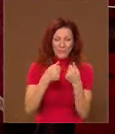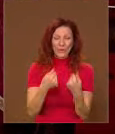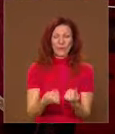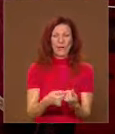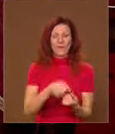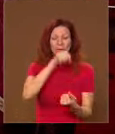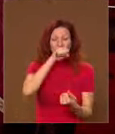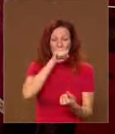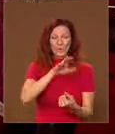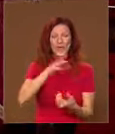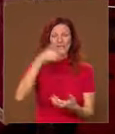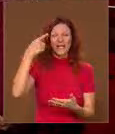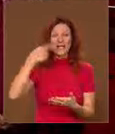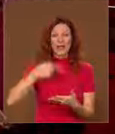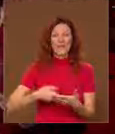на греховете.